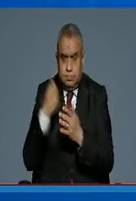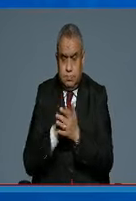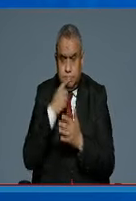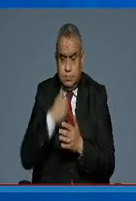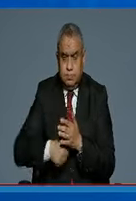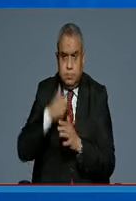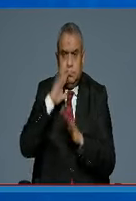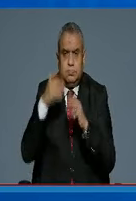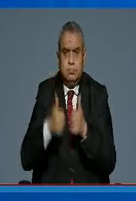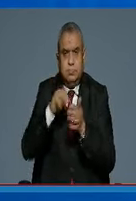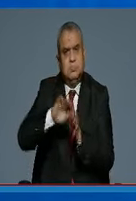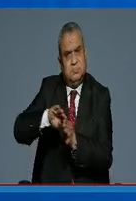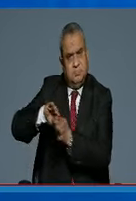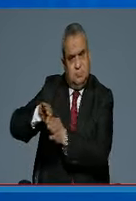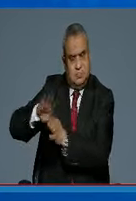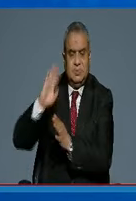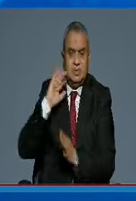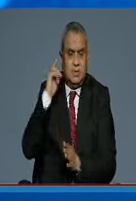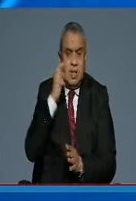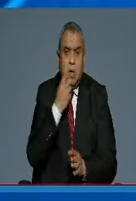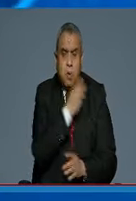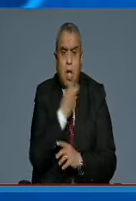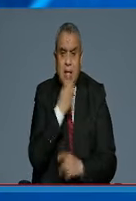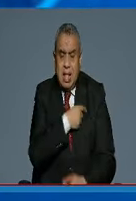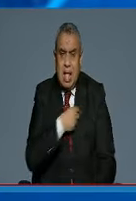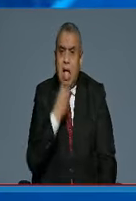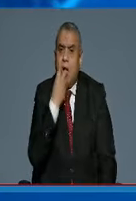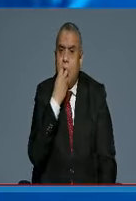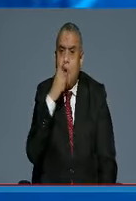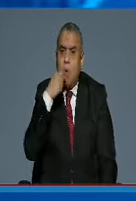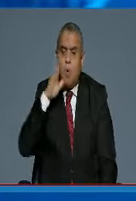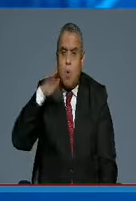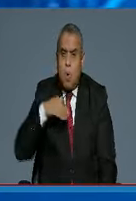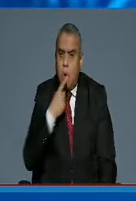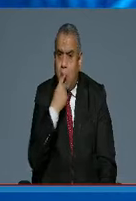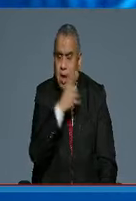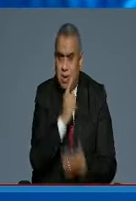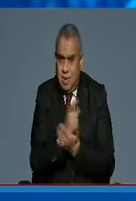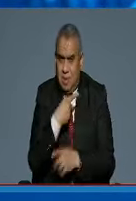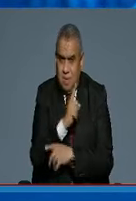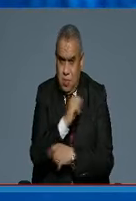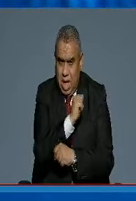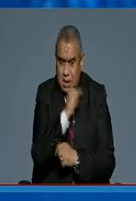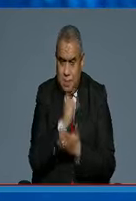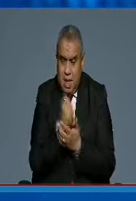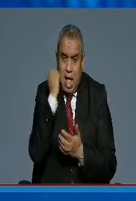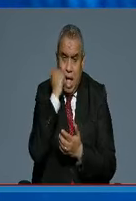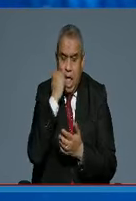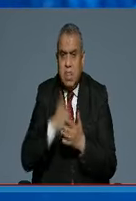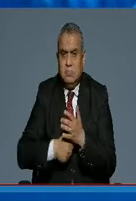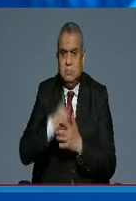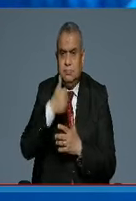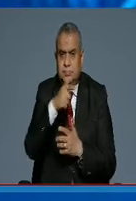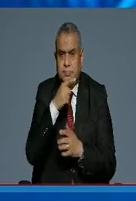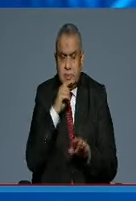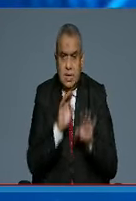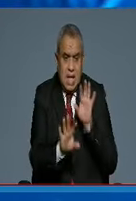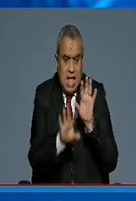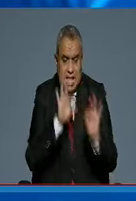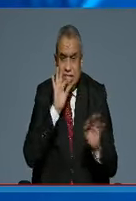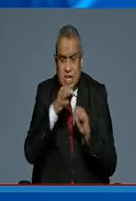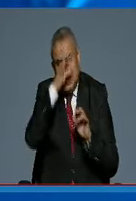وكريزه كل حاجه بس مارس كولر لا لا لا لا مخت مختلف حتى لما بيحط تشكيل غلط بيعرف